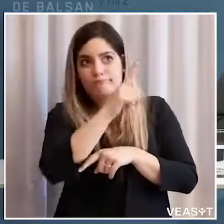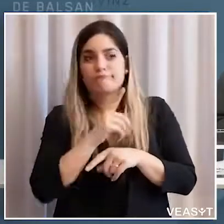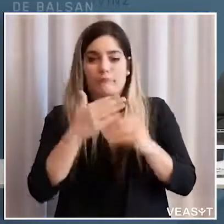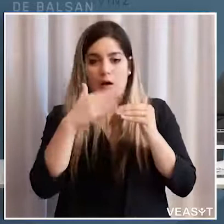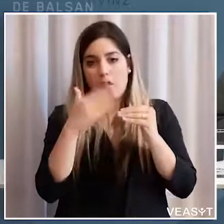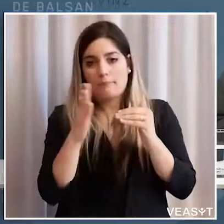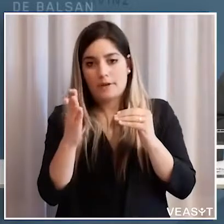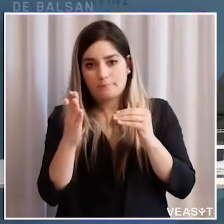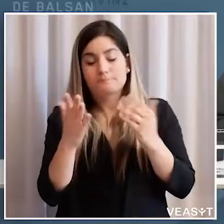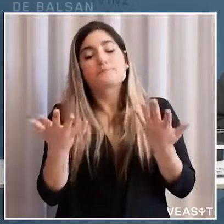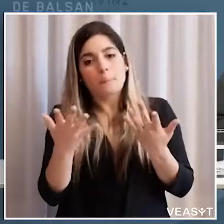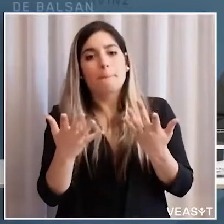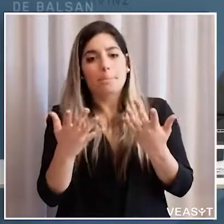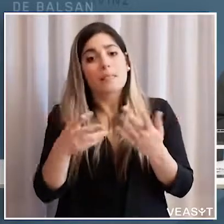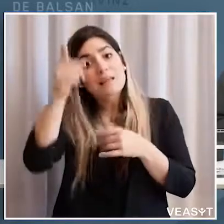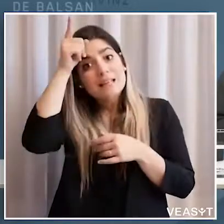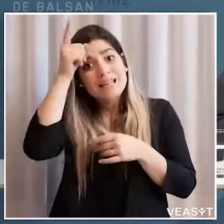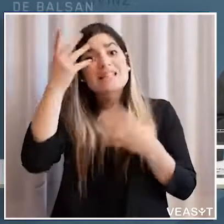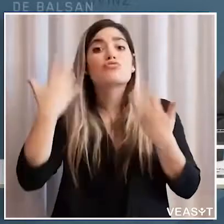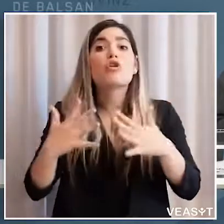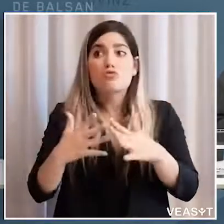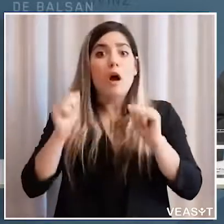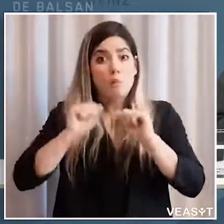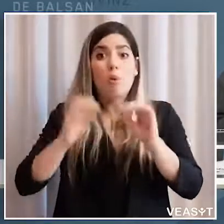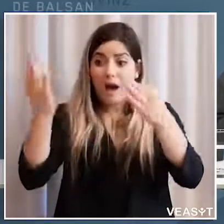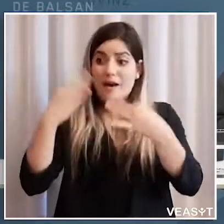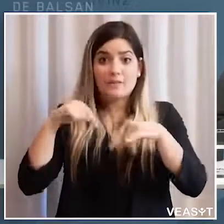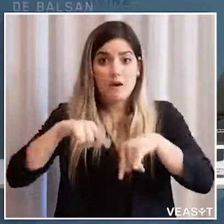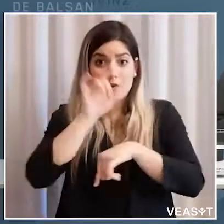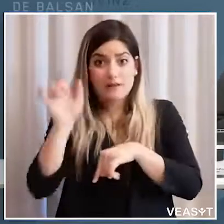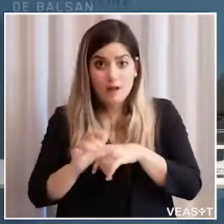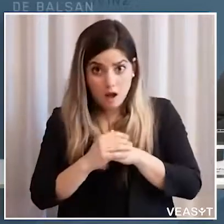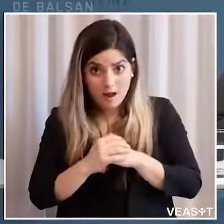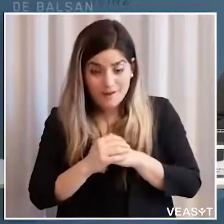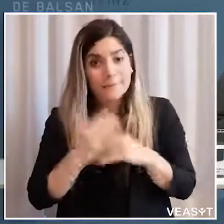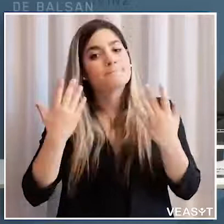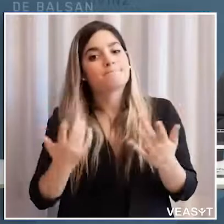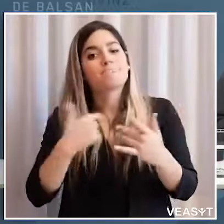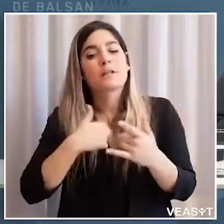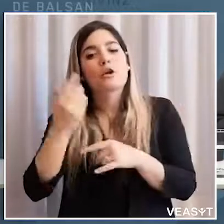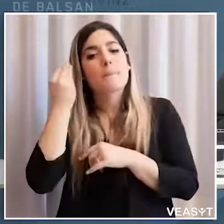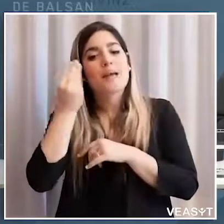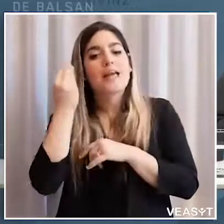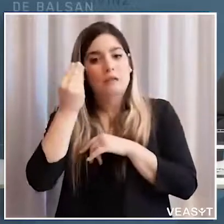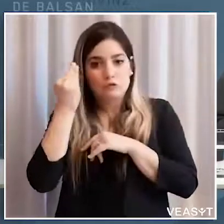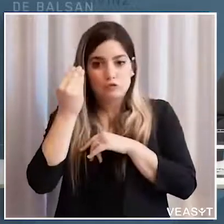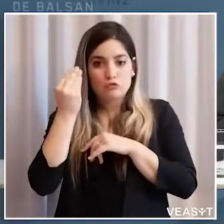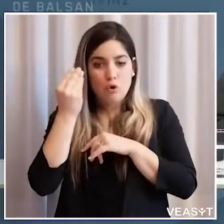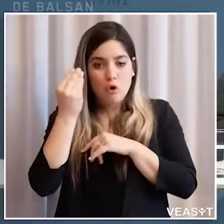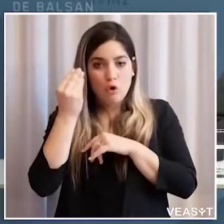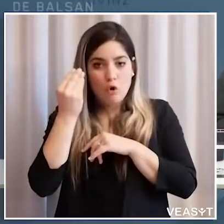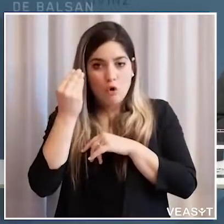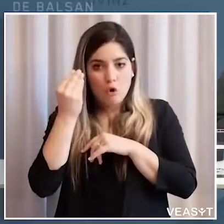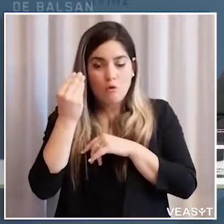verso l'italia è importante ricordare che comunque i tedeschi già possono transitare possono arrivare in italia e perciò io ritengo